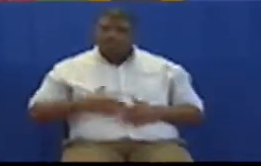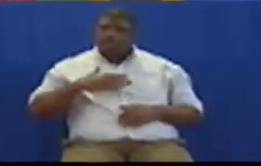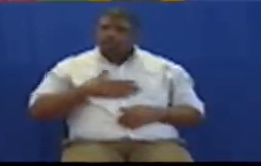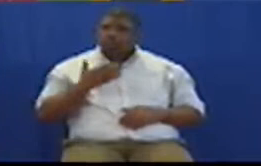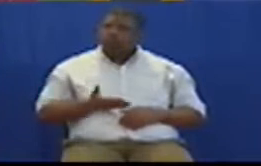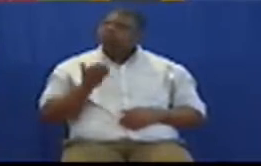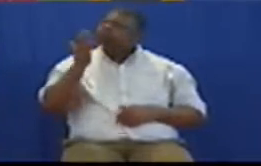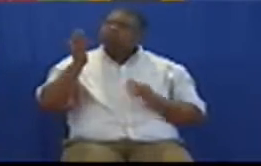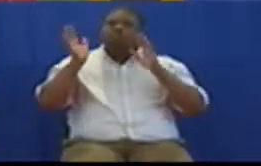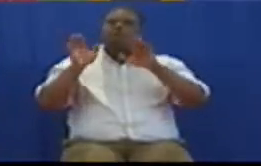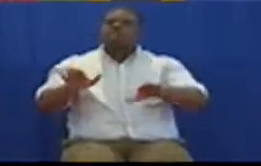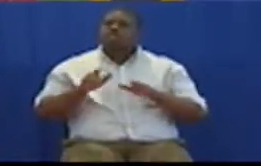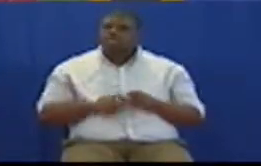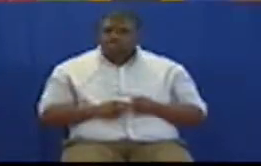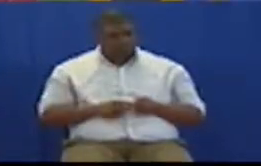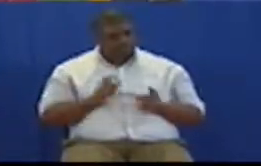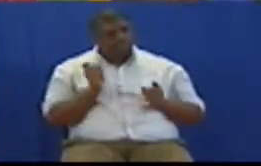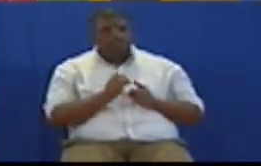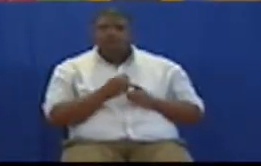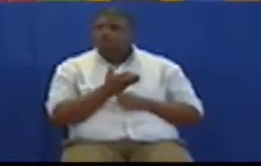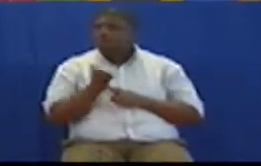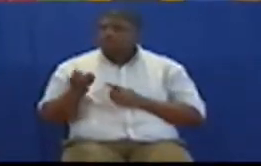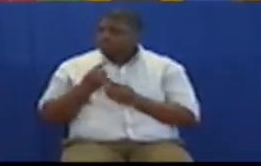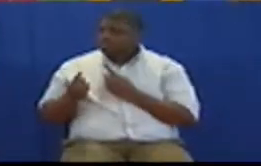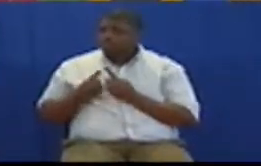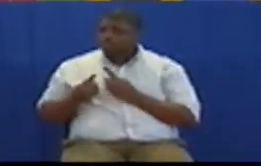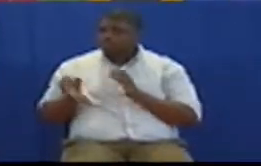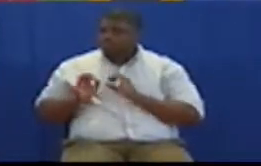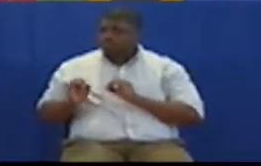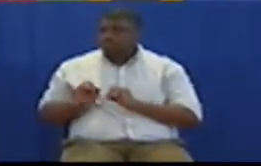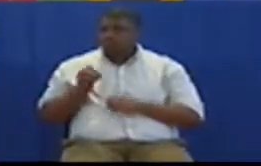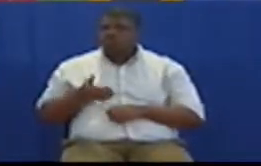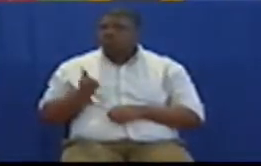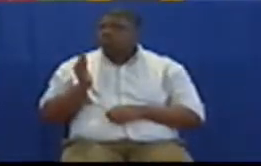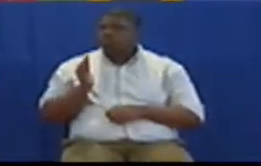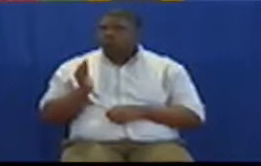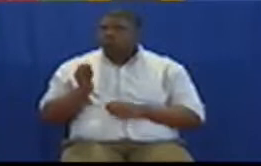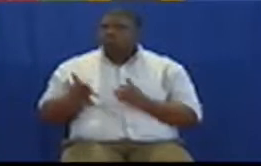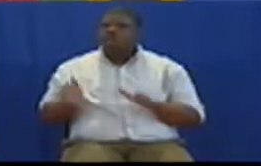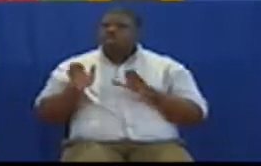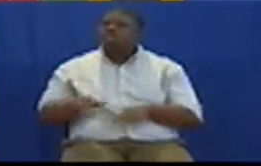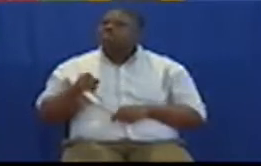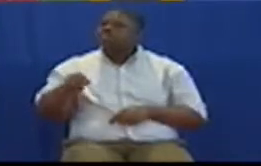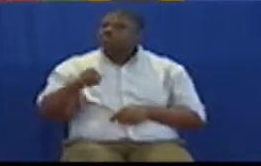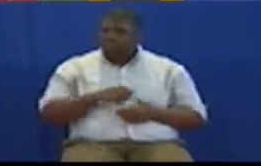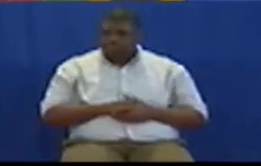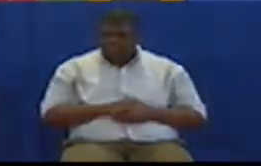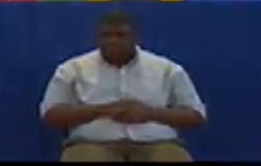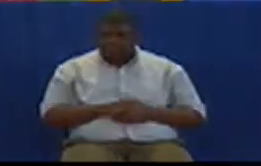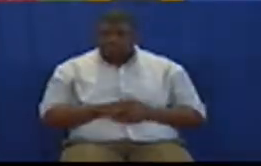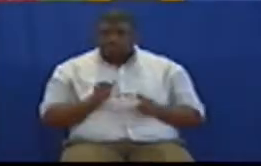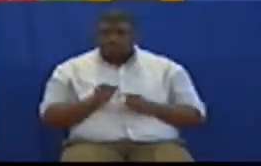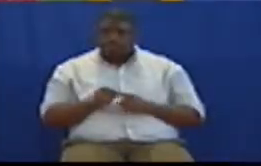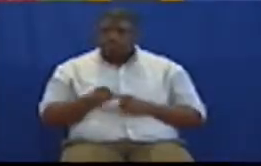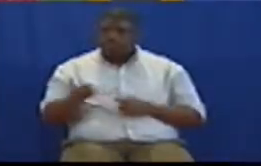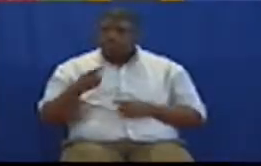akubariki sana. Sina maneno mengine ya kusema bali Mungu aendelee kukubariki sana. Baada ya kusema maneno